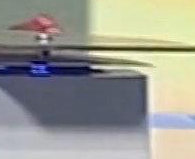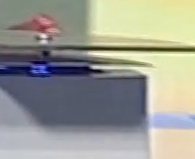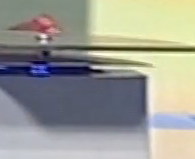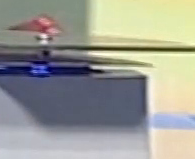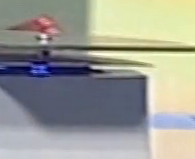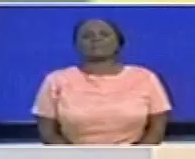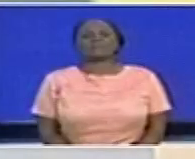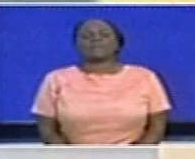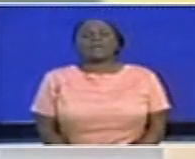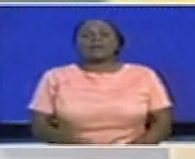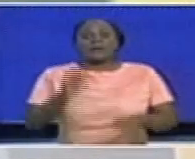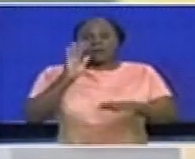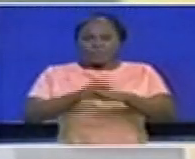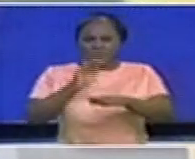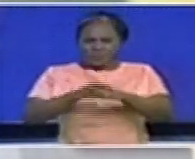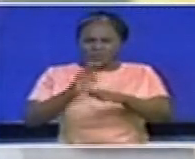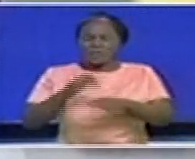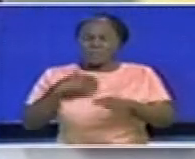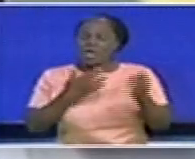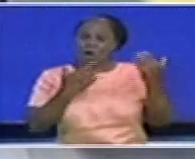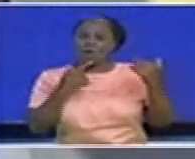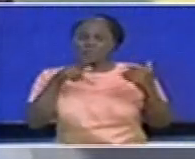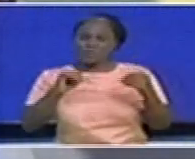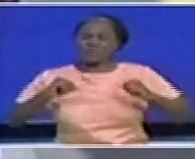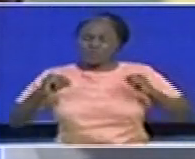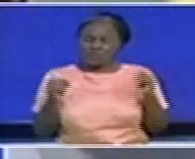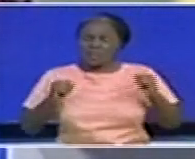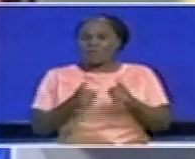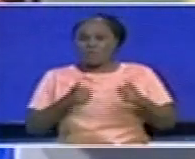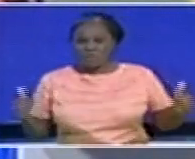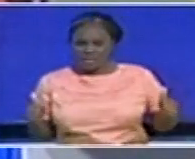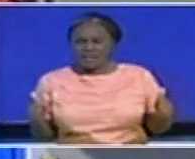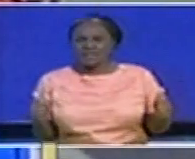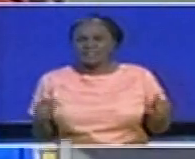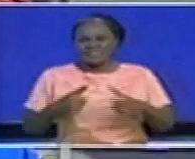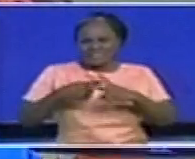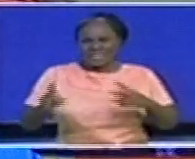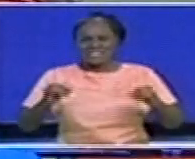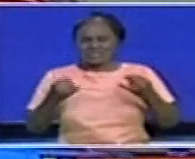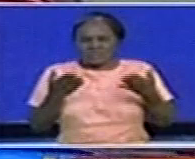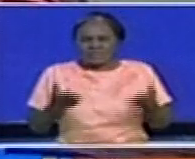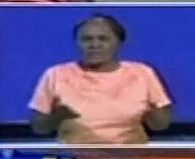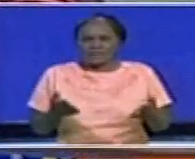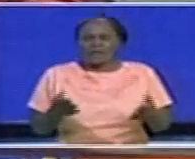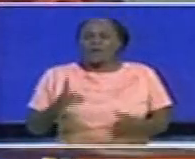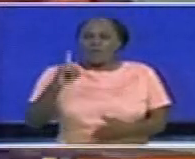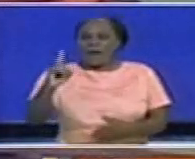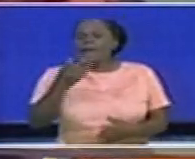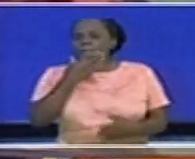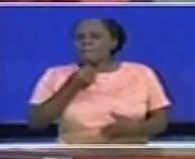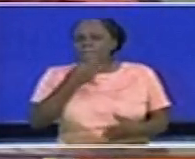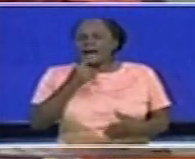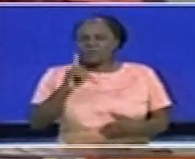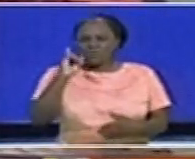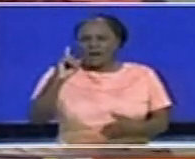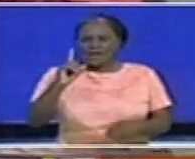Na barabara kabisa, natumai basi umeshinda vyema. Na tunaanza taarifa zetu. Mwanamume mmoja alikuwa kwa wakati